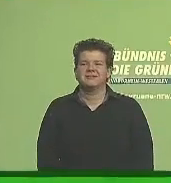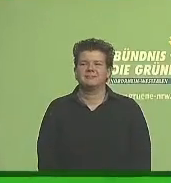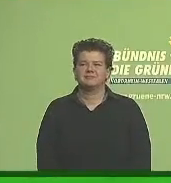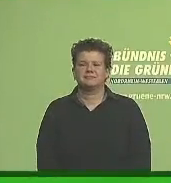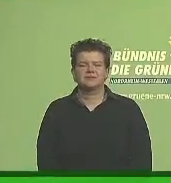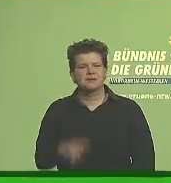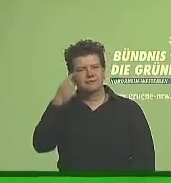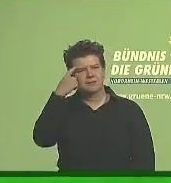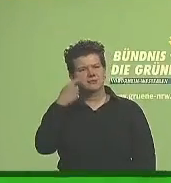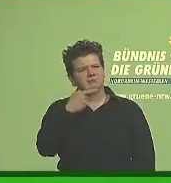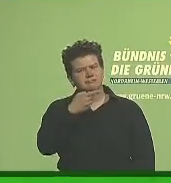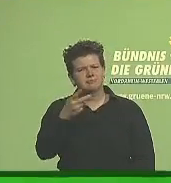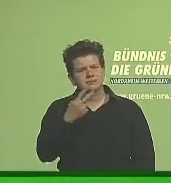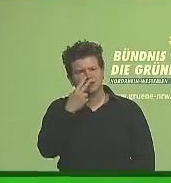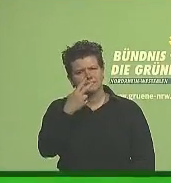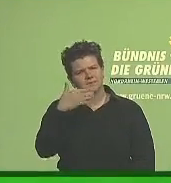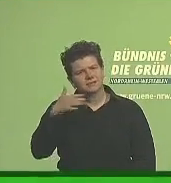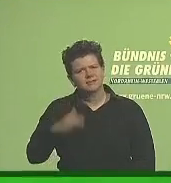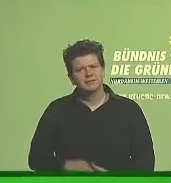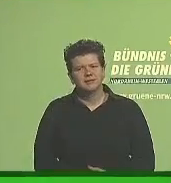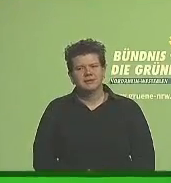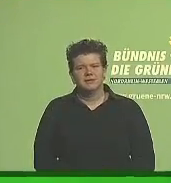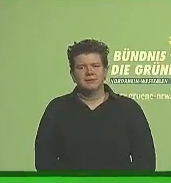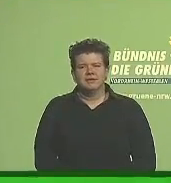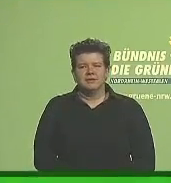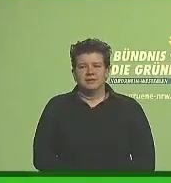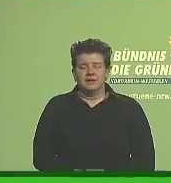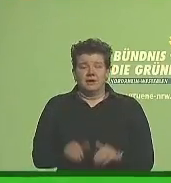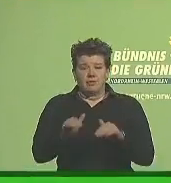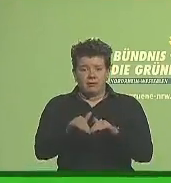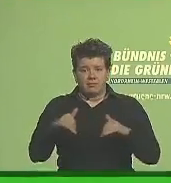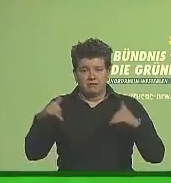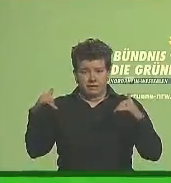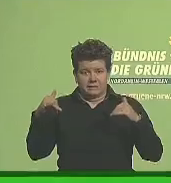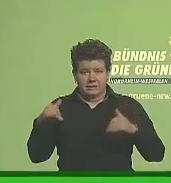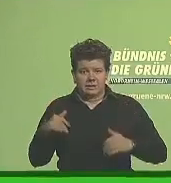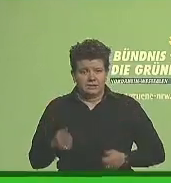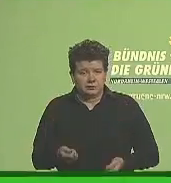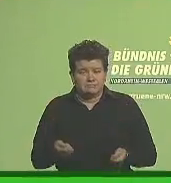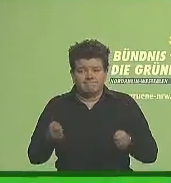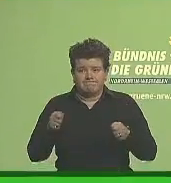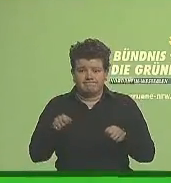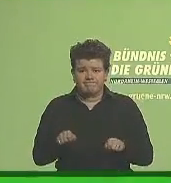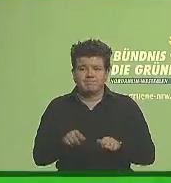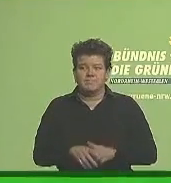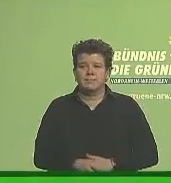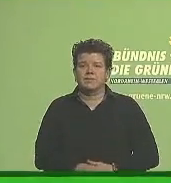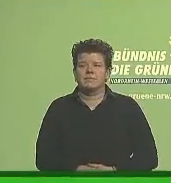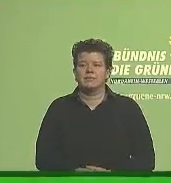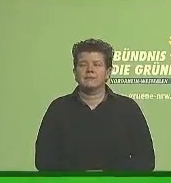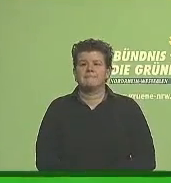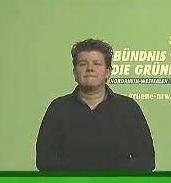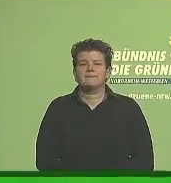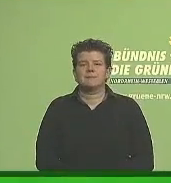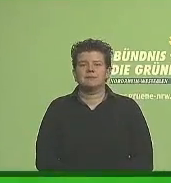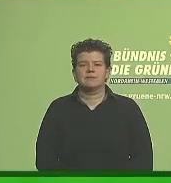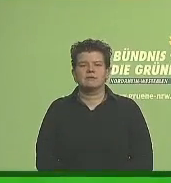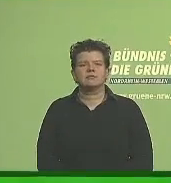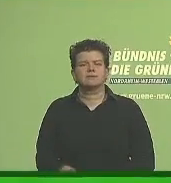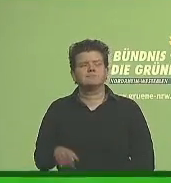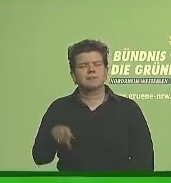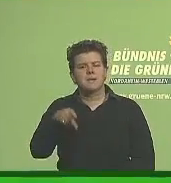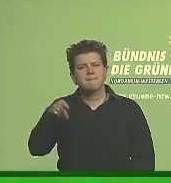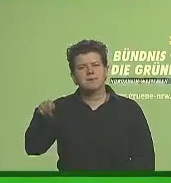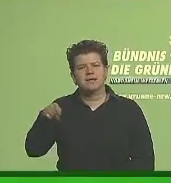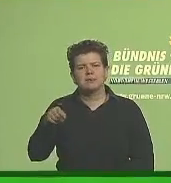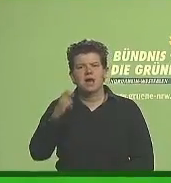gesehen hat, aber gestern ist die Konferenz in Doha zu Ende gegangen und gestern Abend flimmerte noch der traurige Peter Altmaier